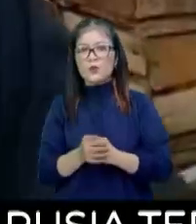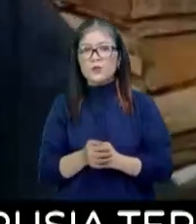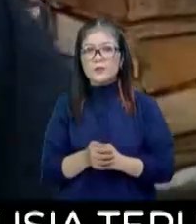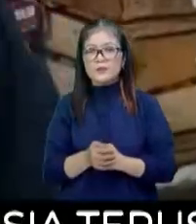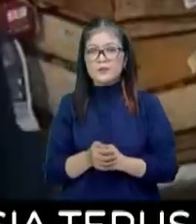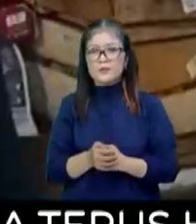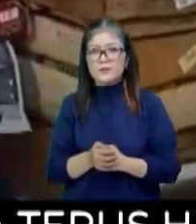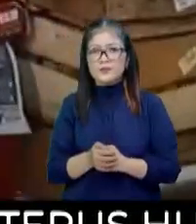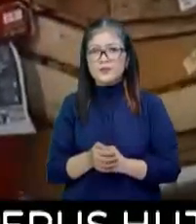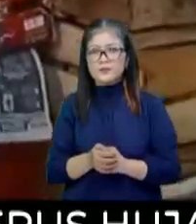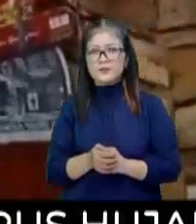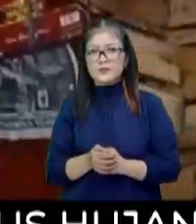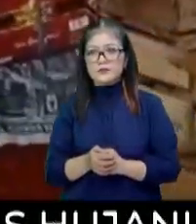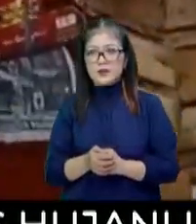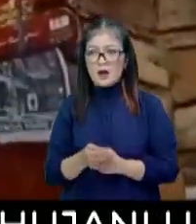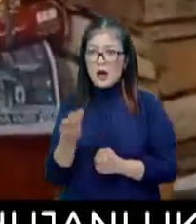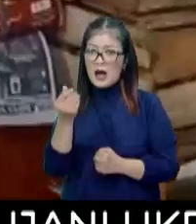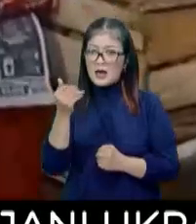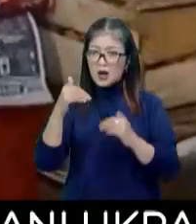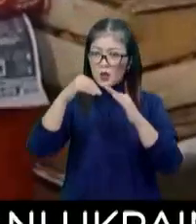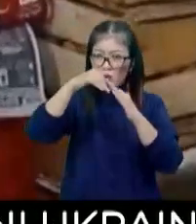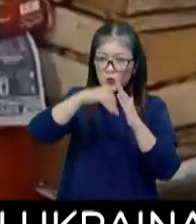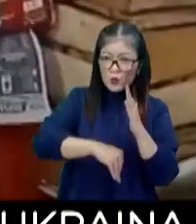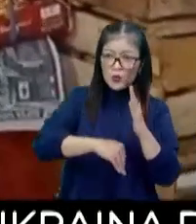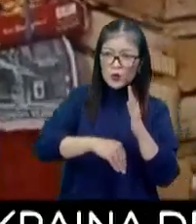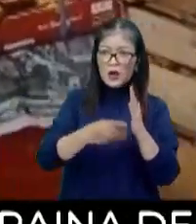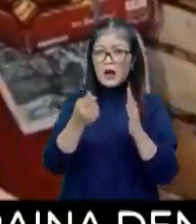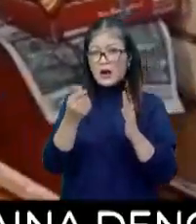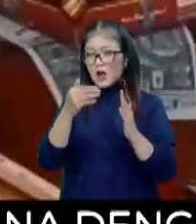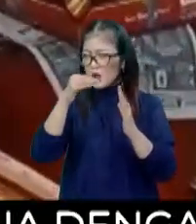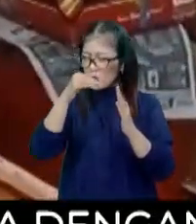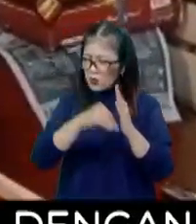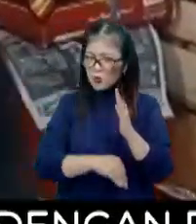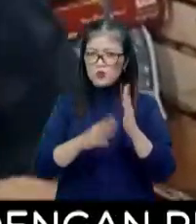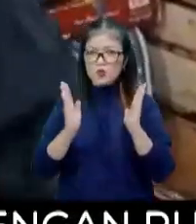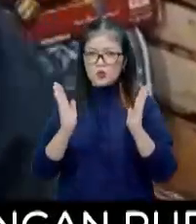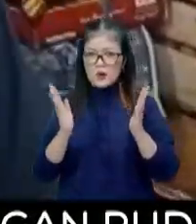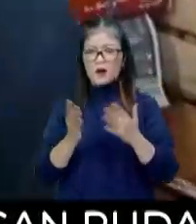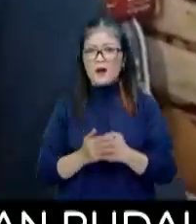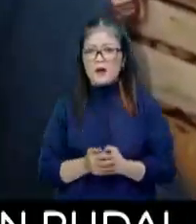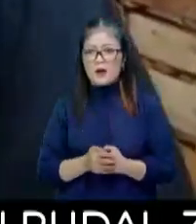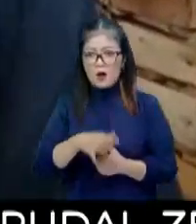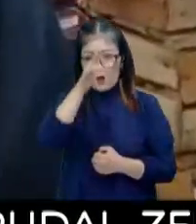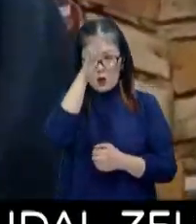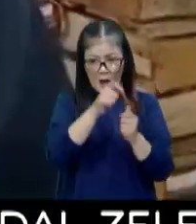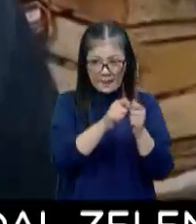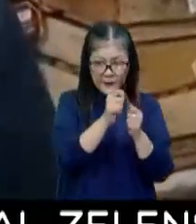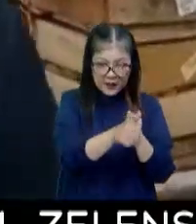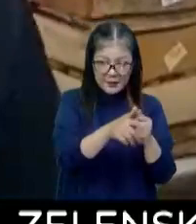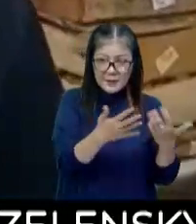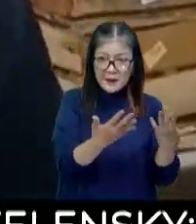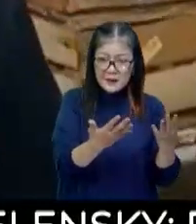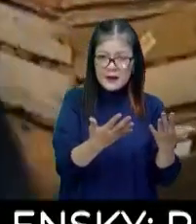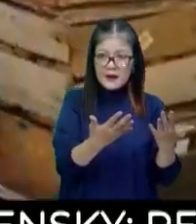Yang agak turun hitungannya malah. Harganya agak turun. Terus daya beli pelanggan turun juga,